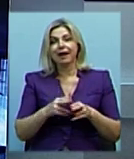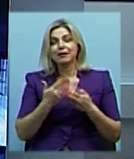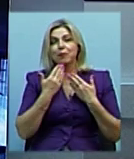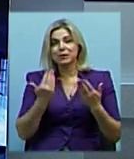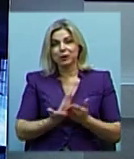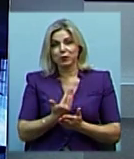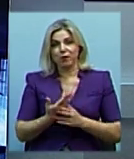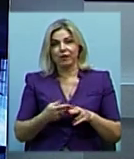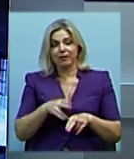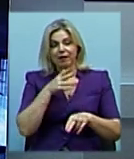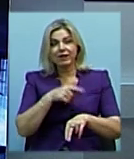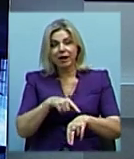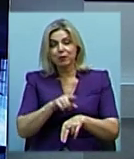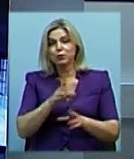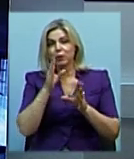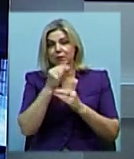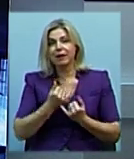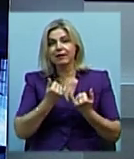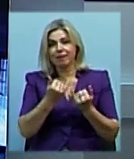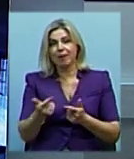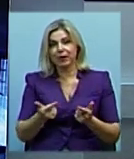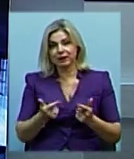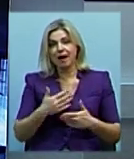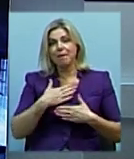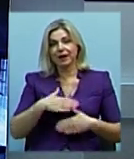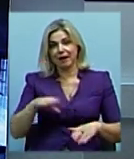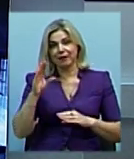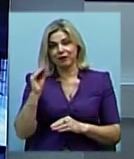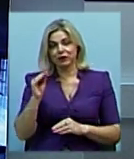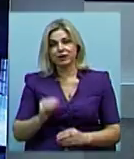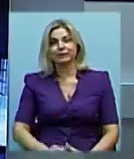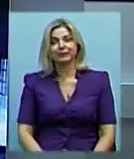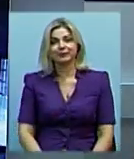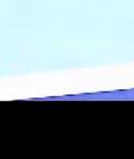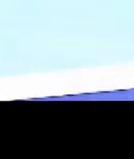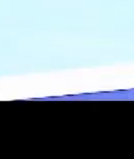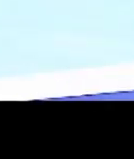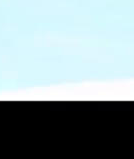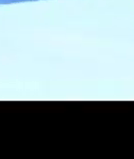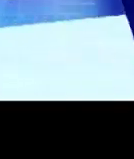всі новини на цей час, що ми встигли підготувати для вас. Гарного вам вечора і нехай щастить!